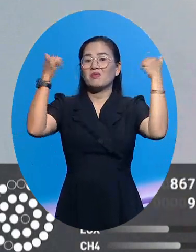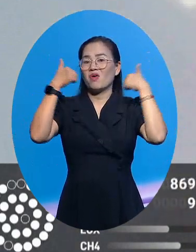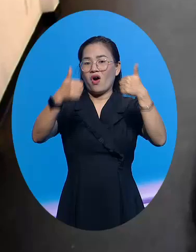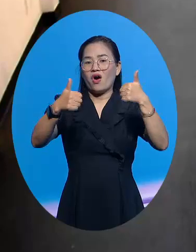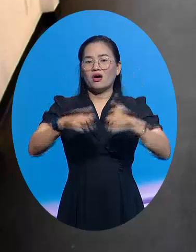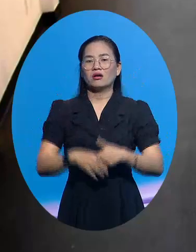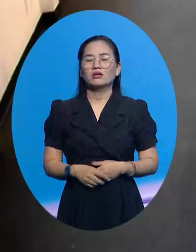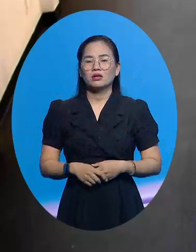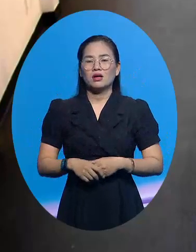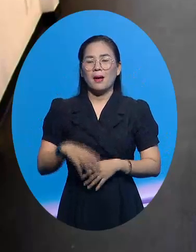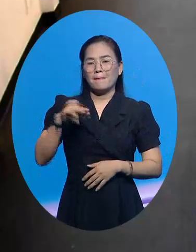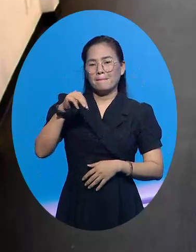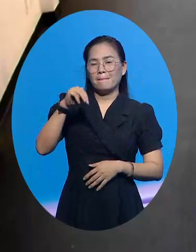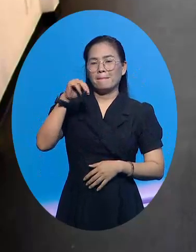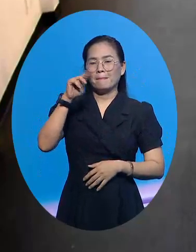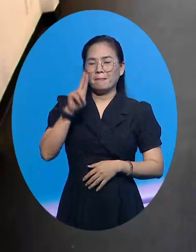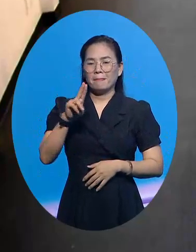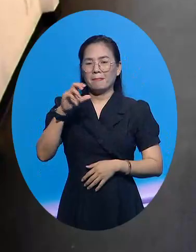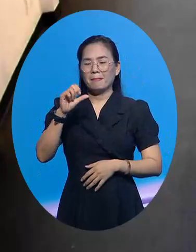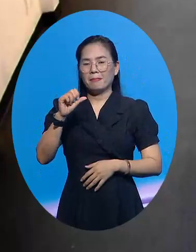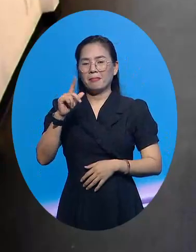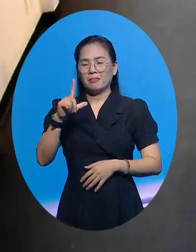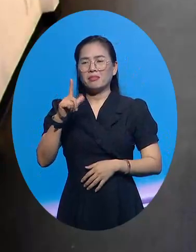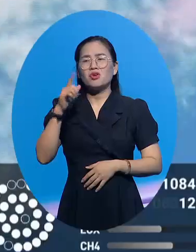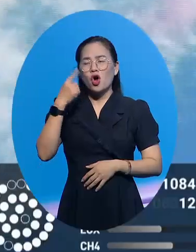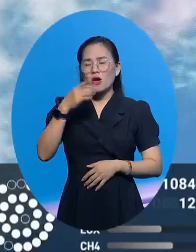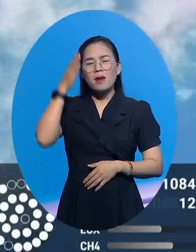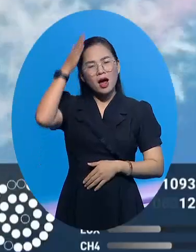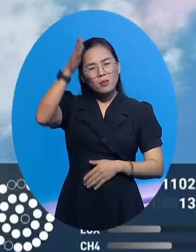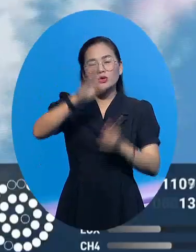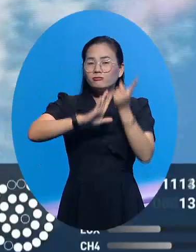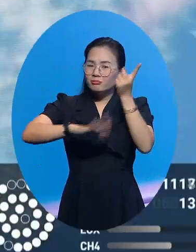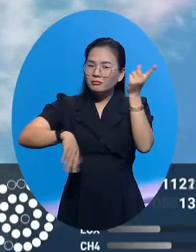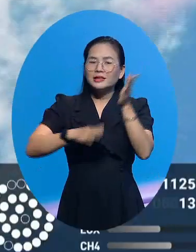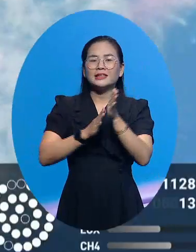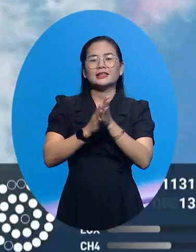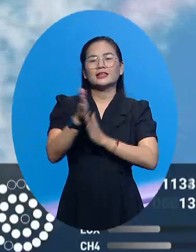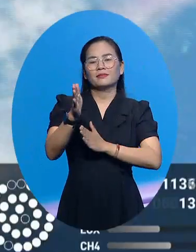Trên Twitter, tỷ phú Musk thông báo cuộc thử nghiệm tàu Starship tiếp theo sẽ diễn ra trong những tháng tới.